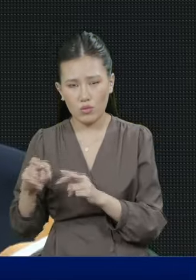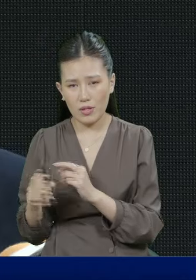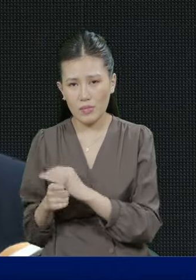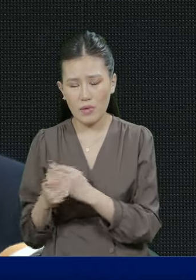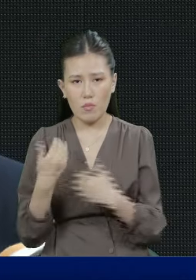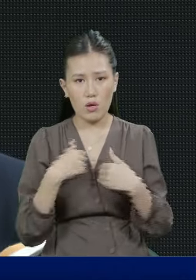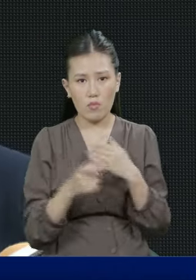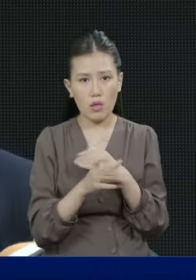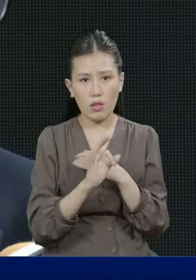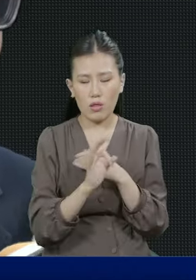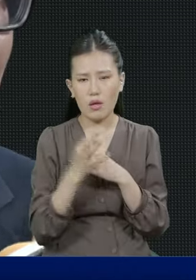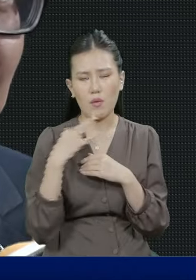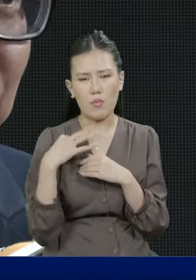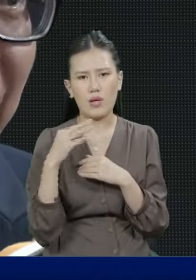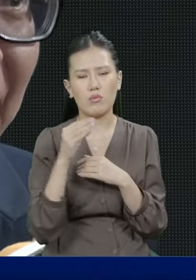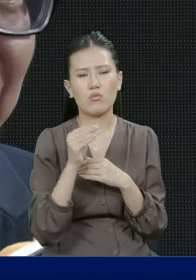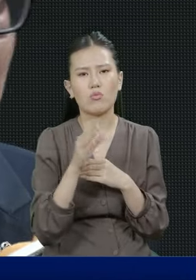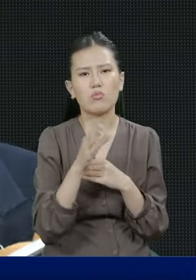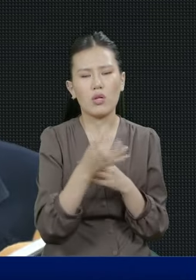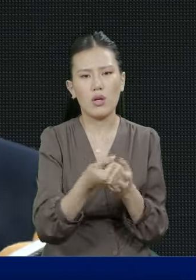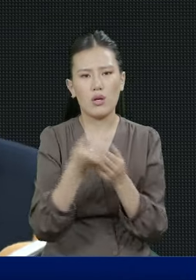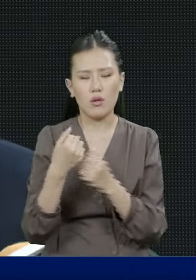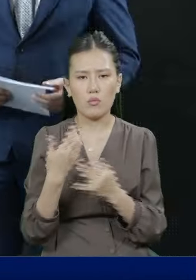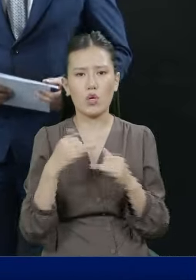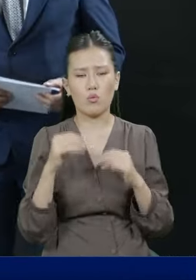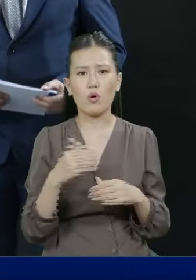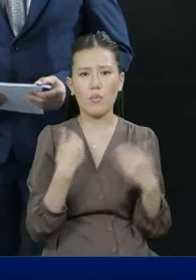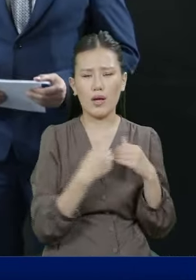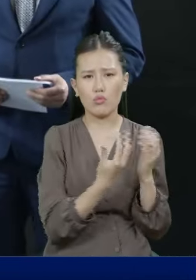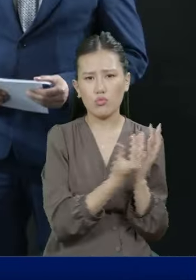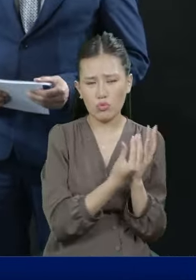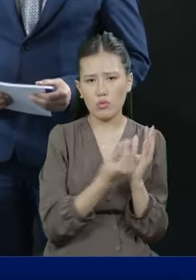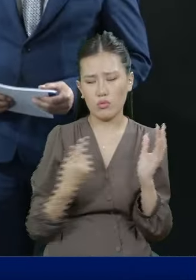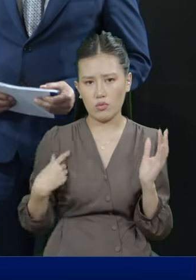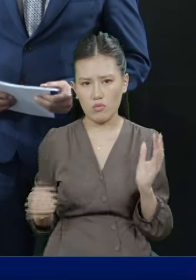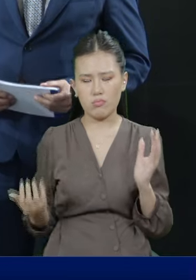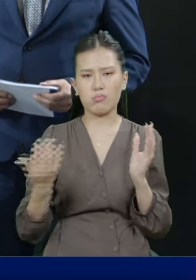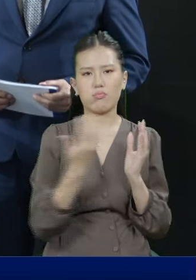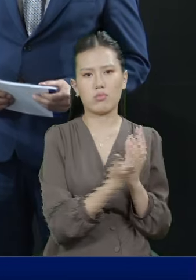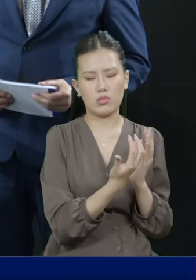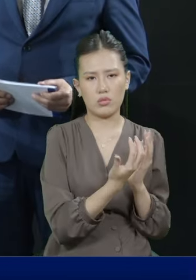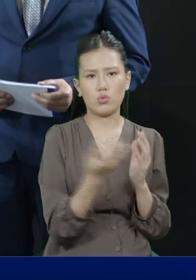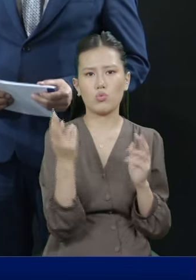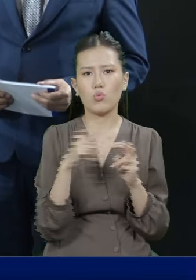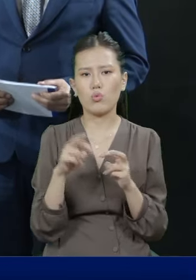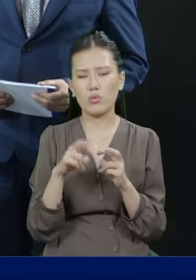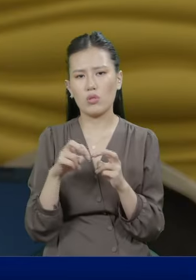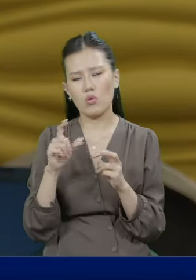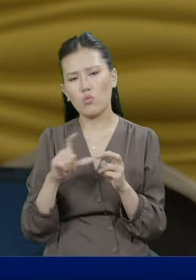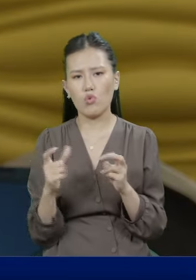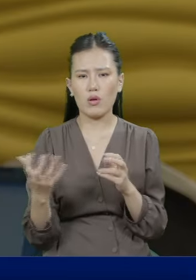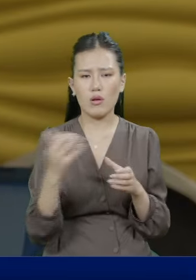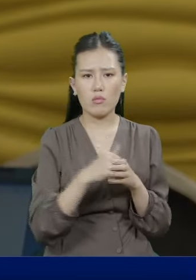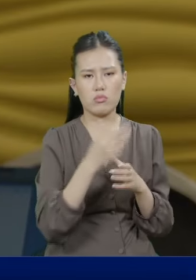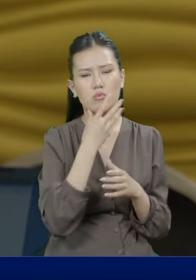байгаа нь цаашилт байгаа гэлээ. Энэ нь хүний нөөцийн дутагдлыг нөхөхөөс гадна сургалтын хөтөлбөрт судлаачдын оролцоог нэмэгдүүлж байгаа чухал алхам гэсэн